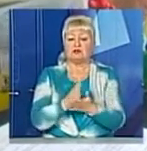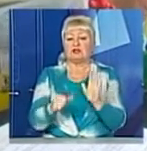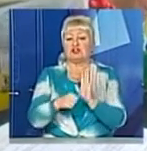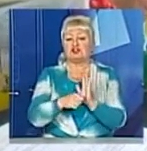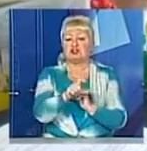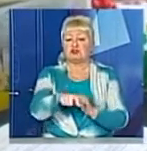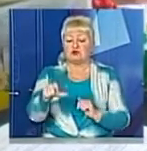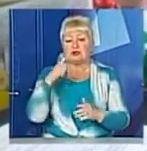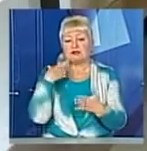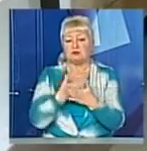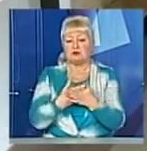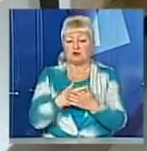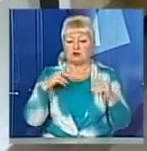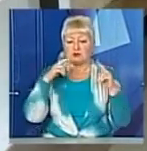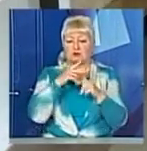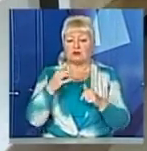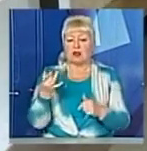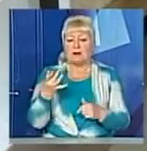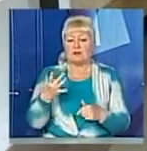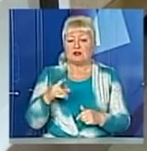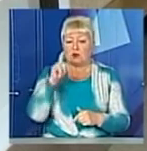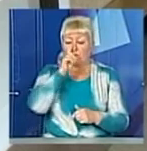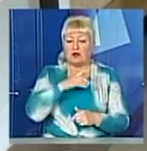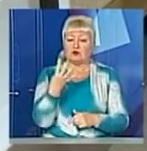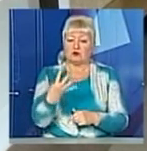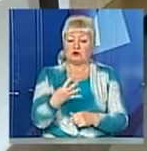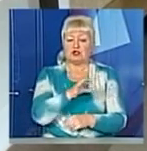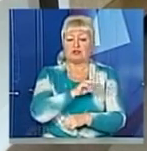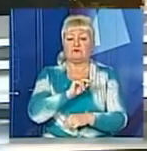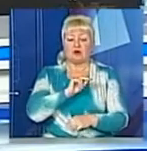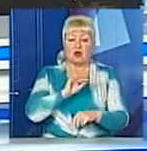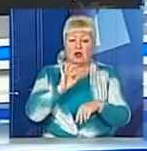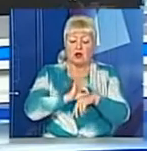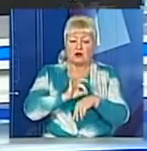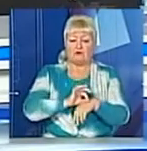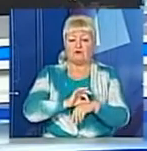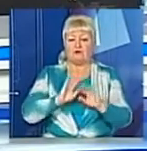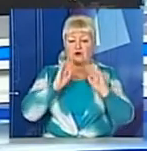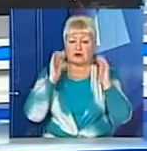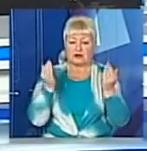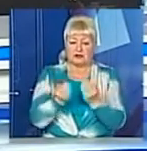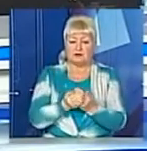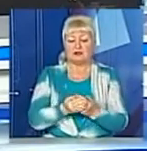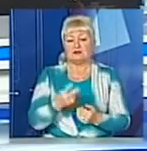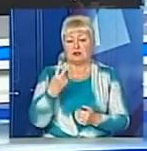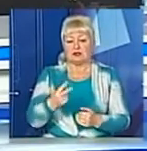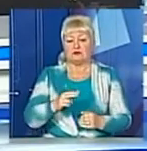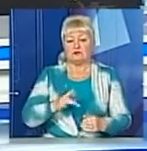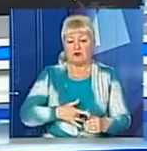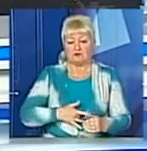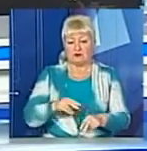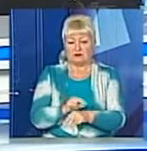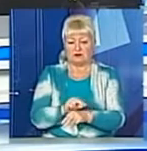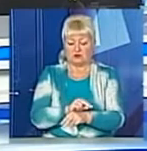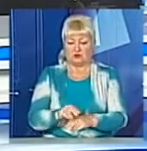підозрою на отруєння блідою поганкою, 4 хворих в реанімації та 2 у відділенні гастроентерології.